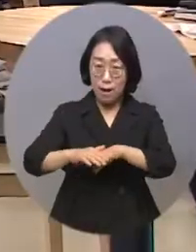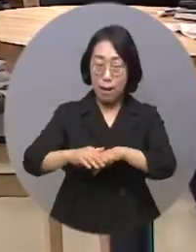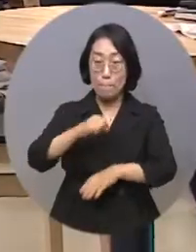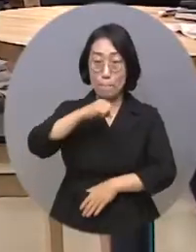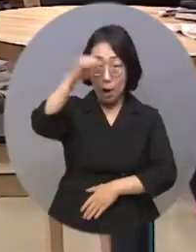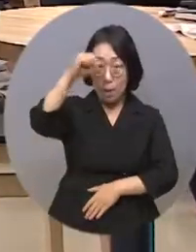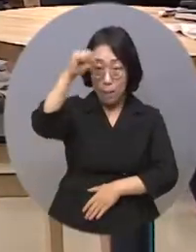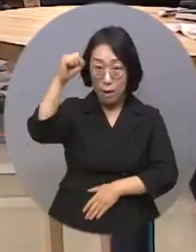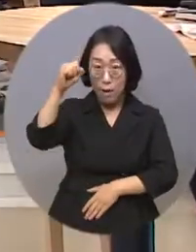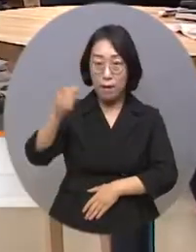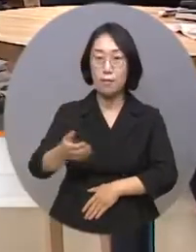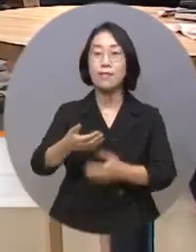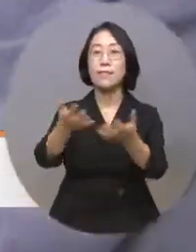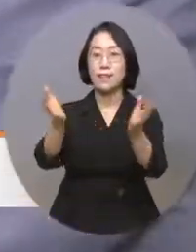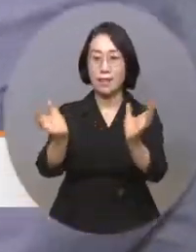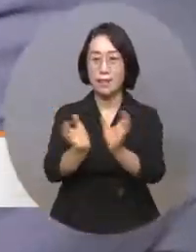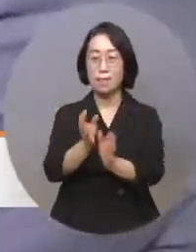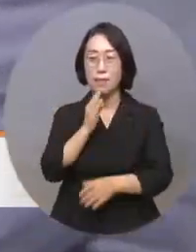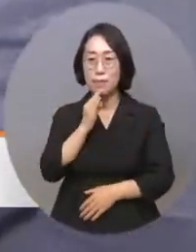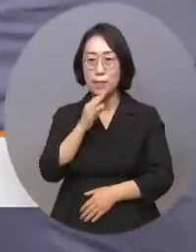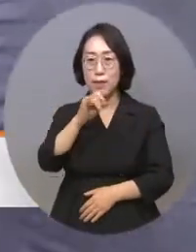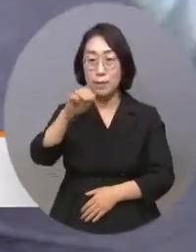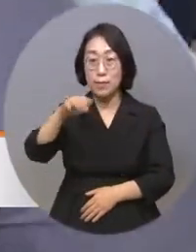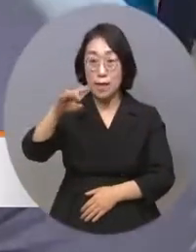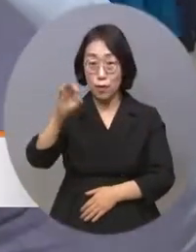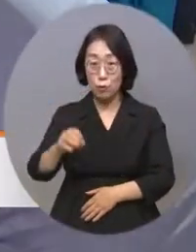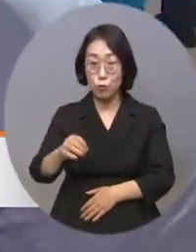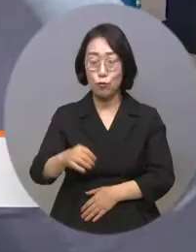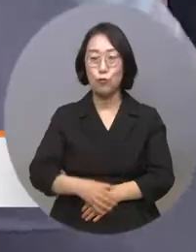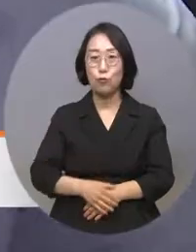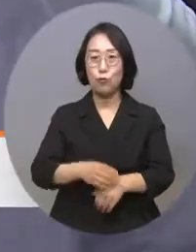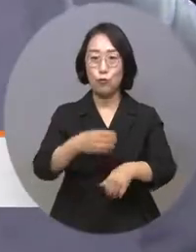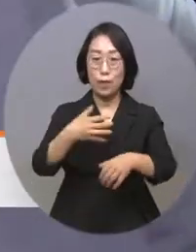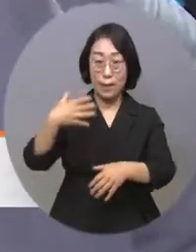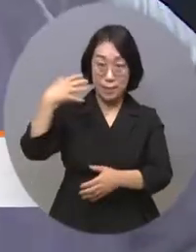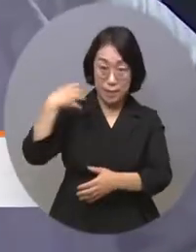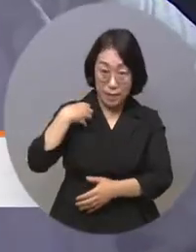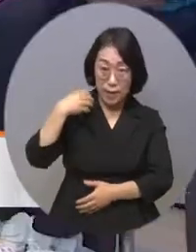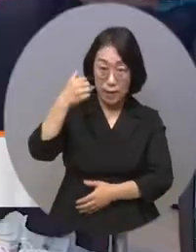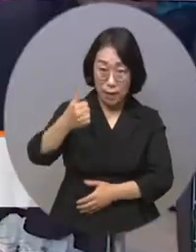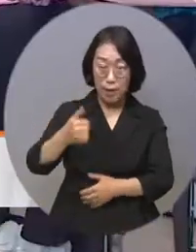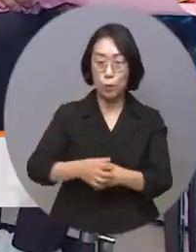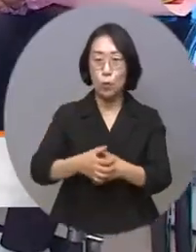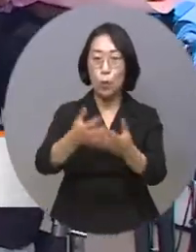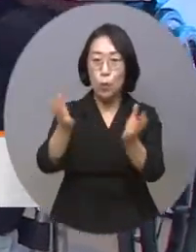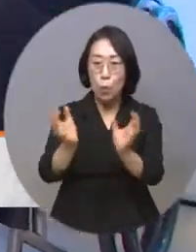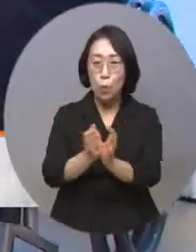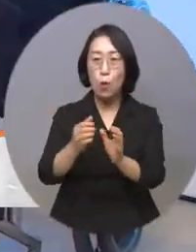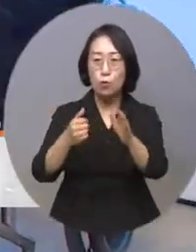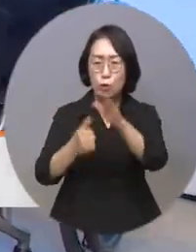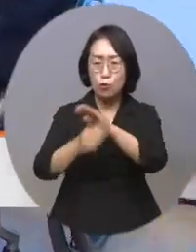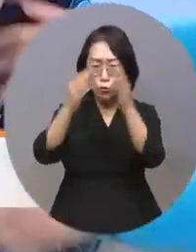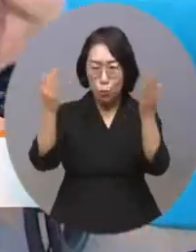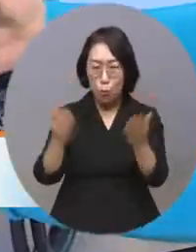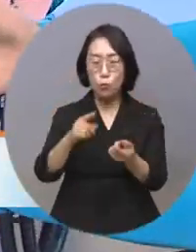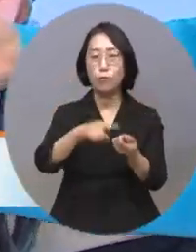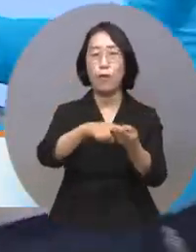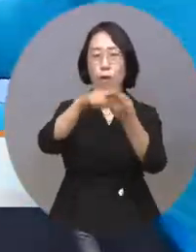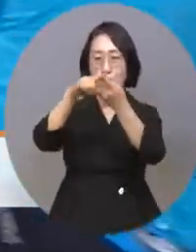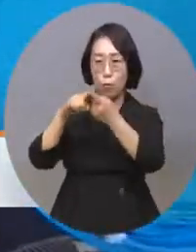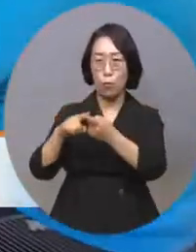있습니다. 코웨이는 임창규 단장과 코치진, 선수 등 서울시청 휠체어 농구단 전원을 직원으로